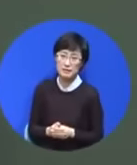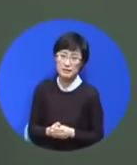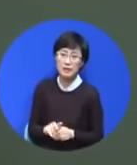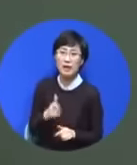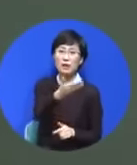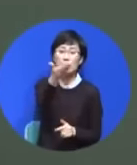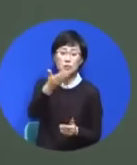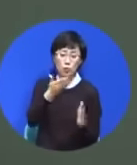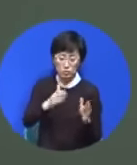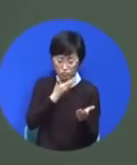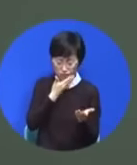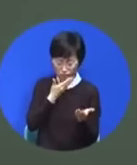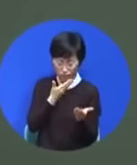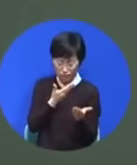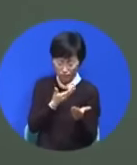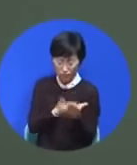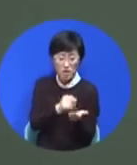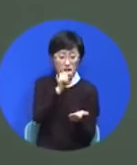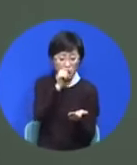복하는